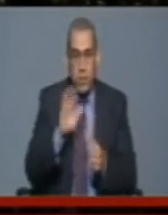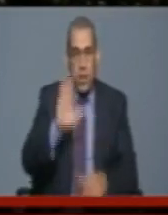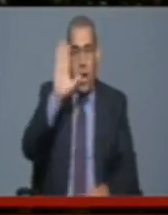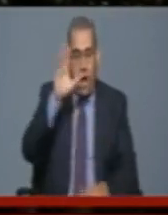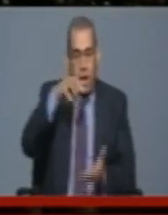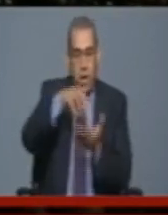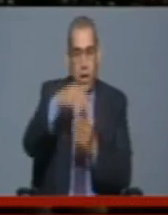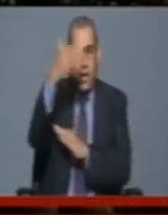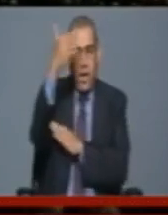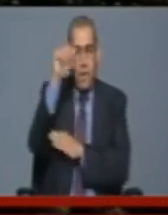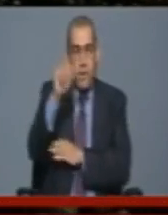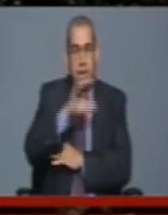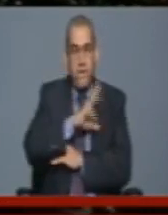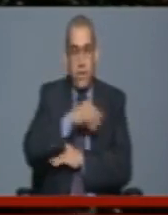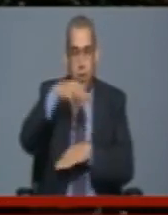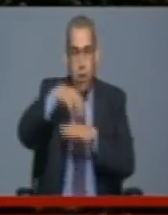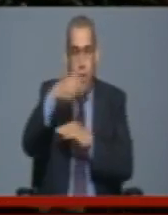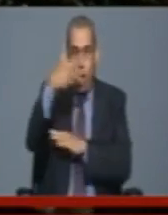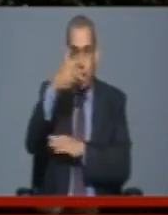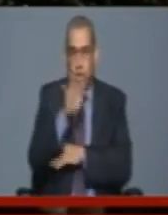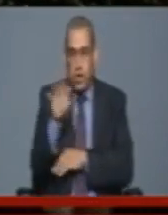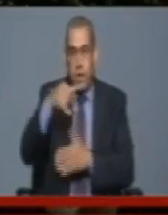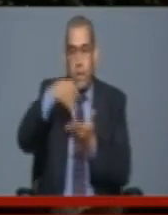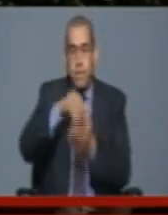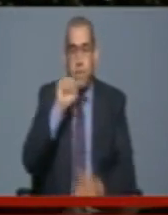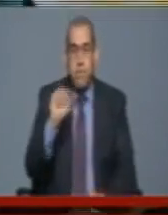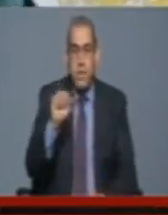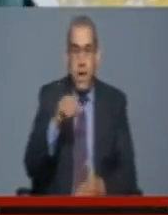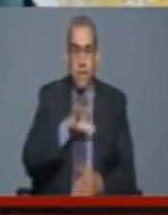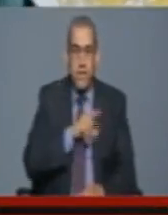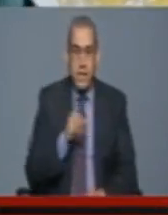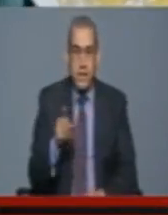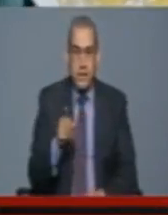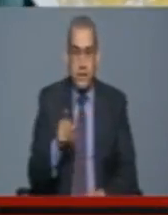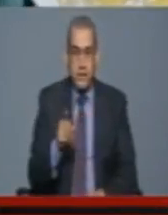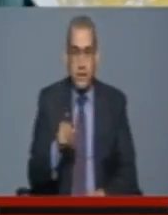الفلسطينية وعاصمتها القدس الشرقية.